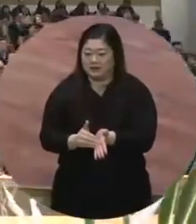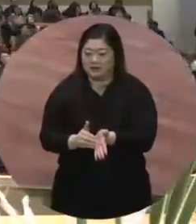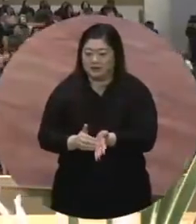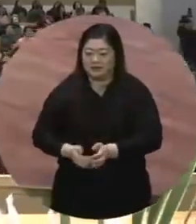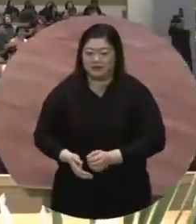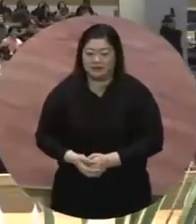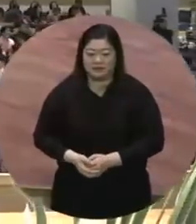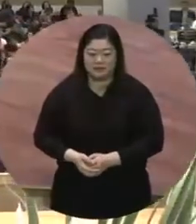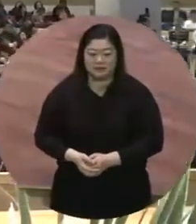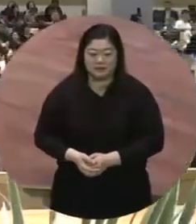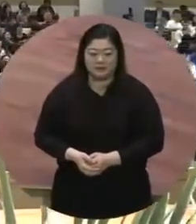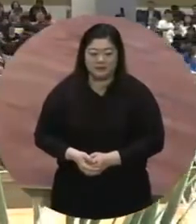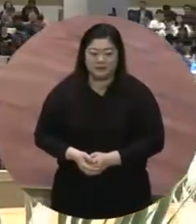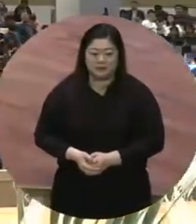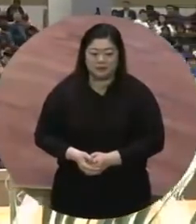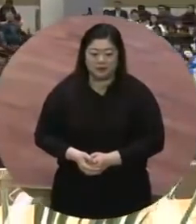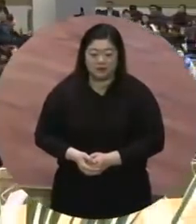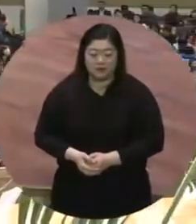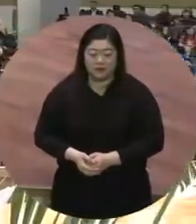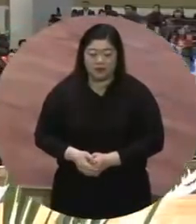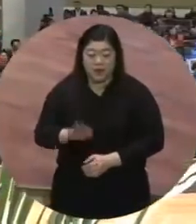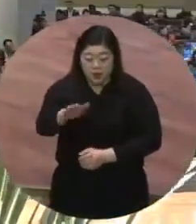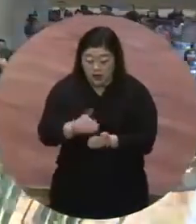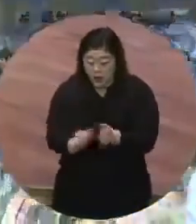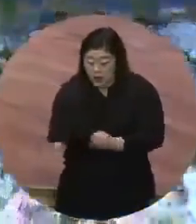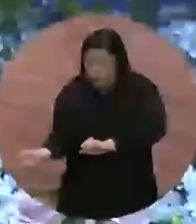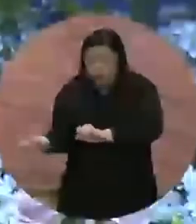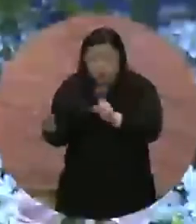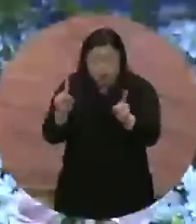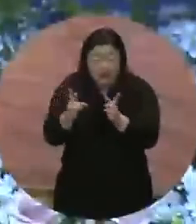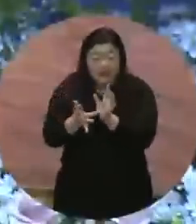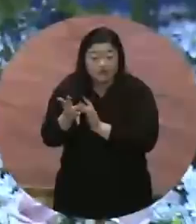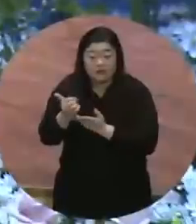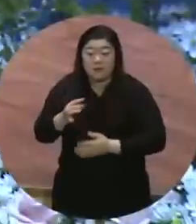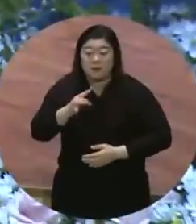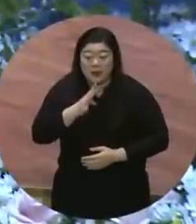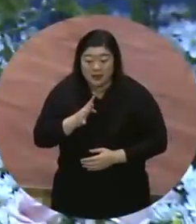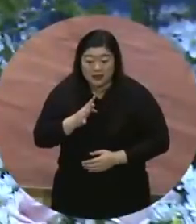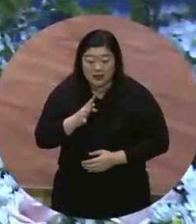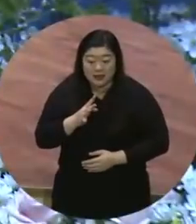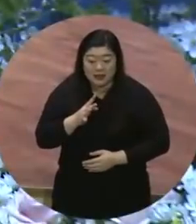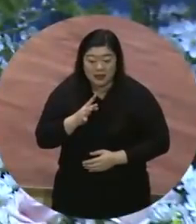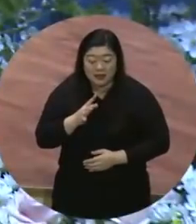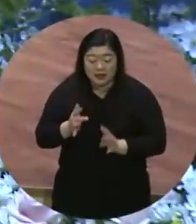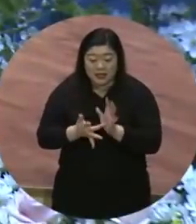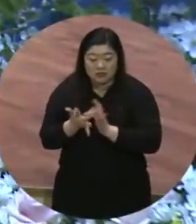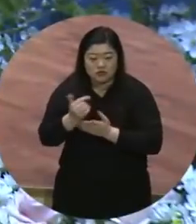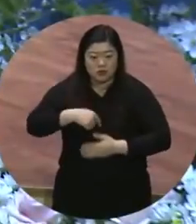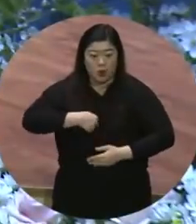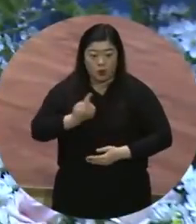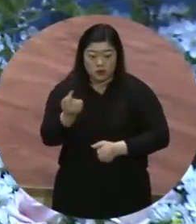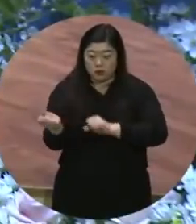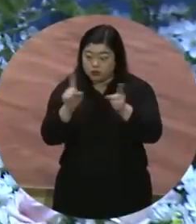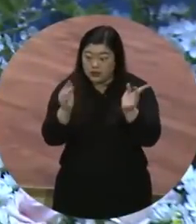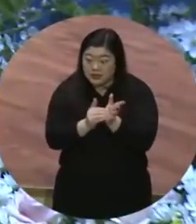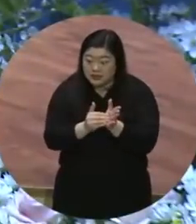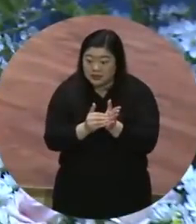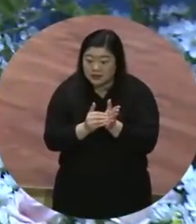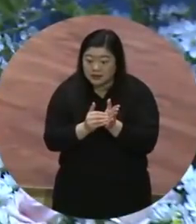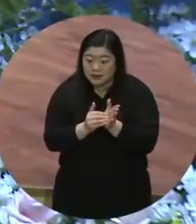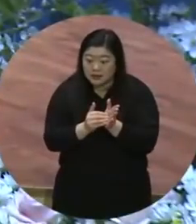이 부활은 예수님에게만 일어난 것이 아니에요. 바울은 장차 그리스도 예수 안에